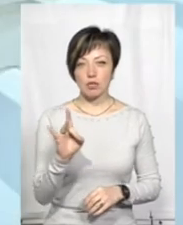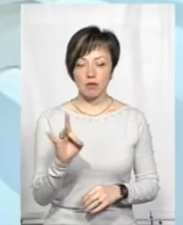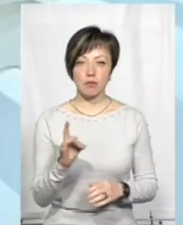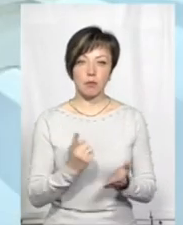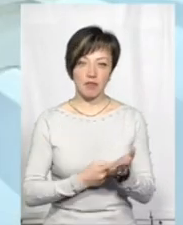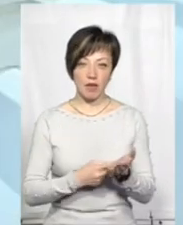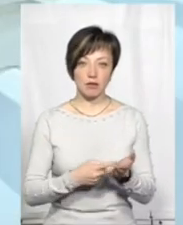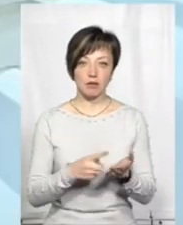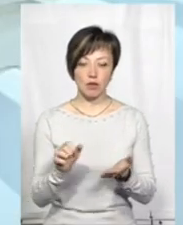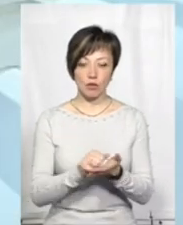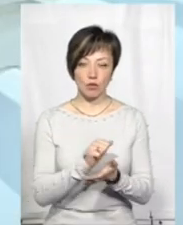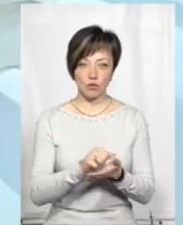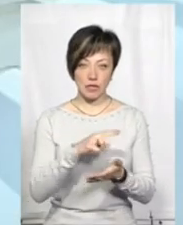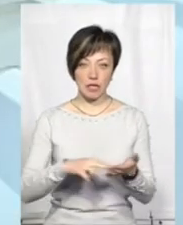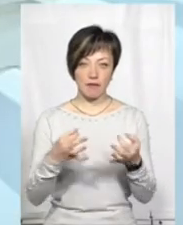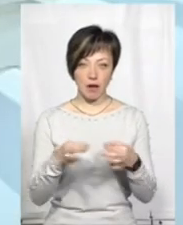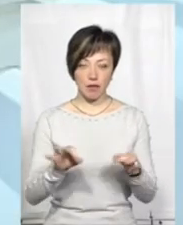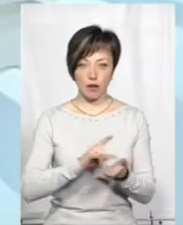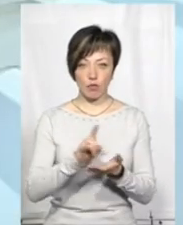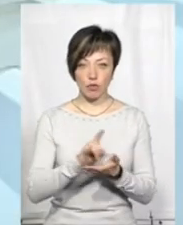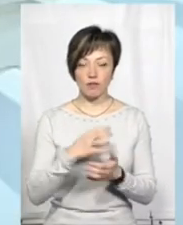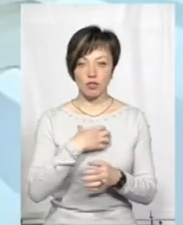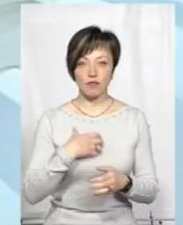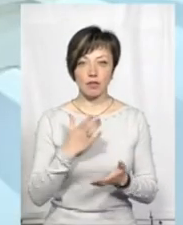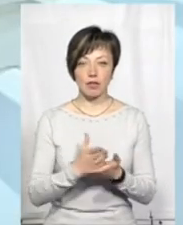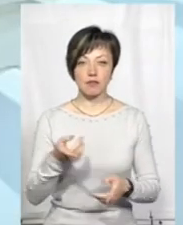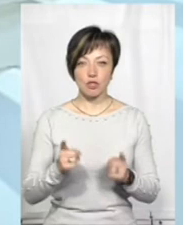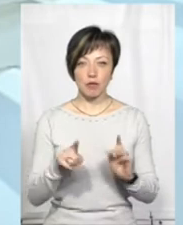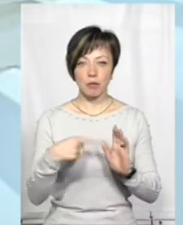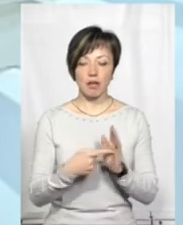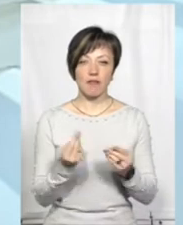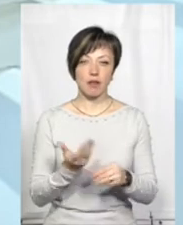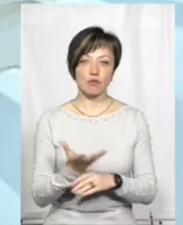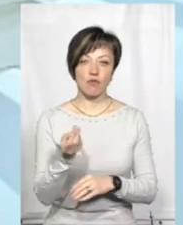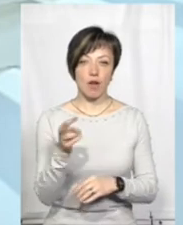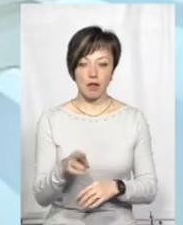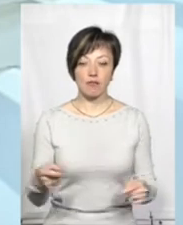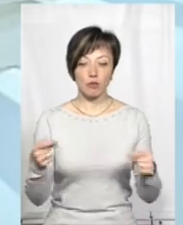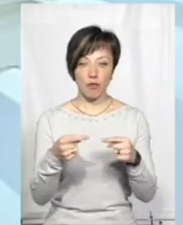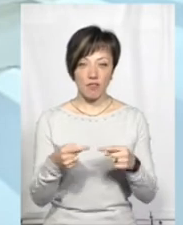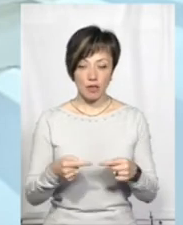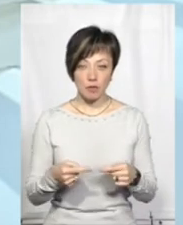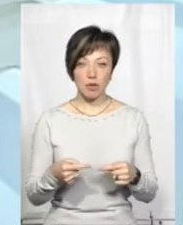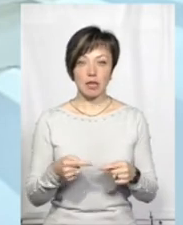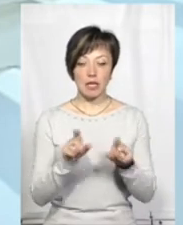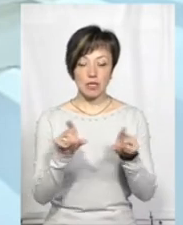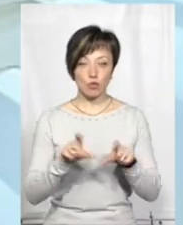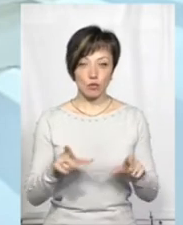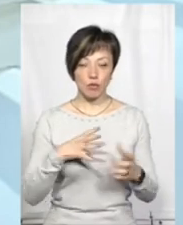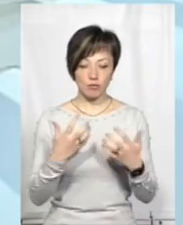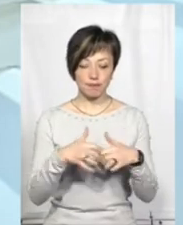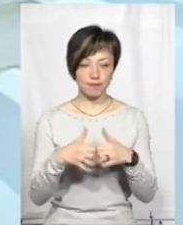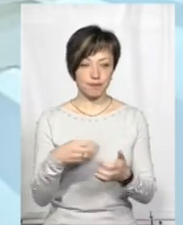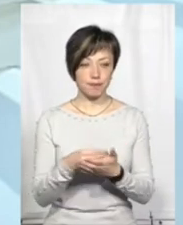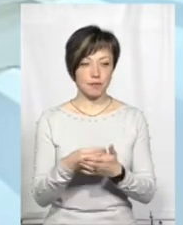підтвердити сертифікат аеропорту. І важливим тут є, звичайно, питання фінансування, тому що відповідними, скажімо, інститутами було